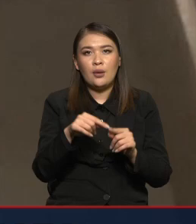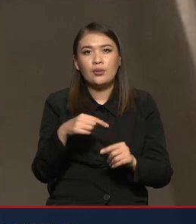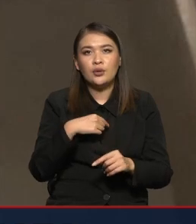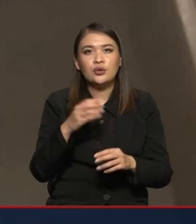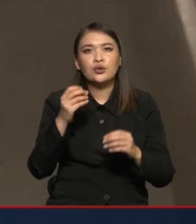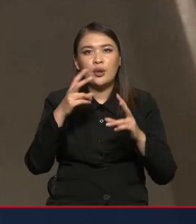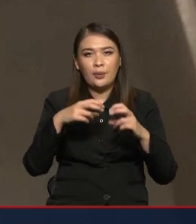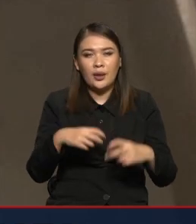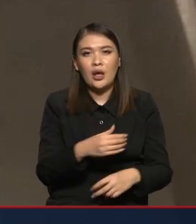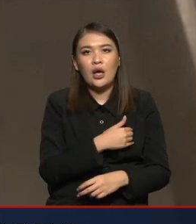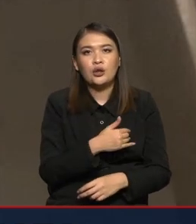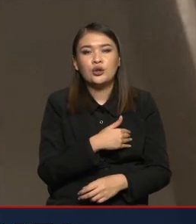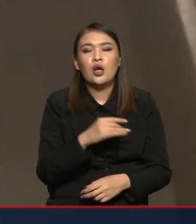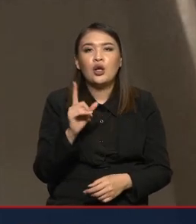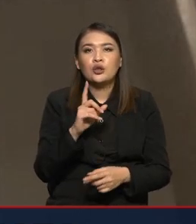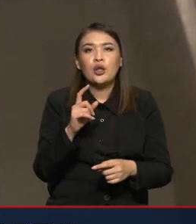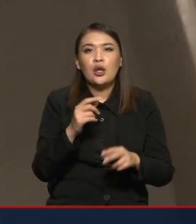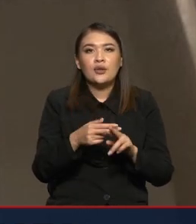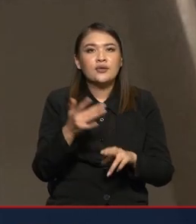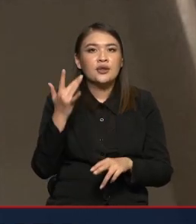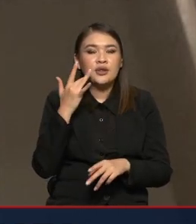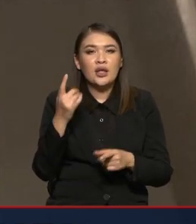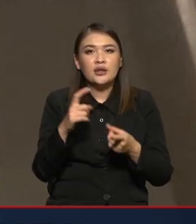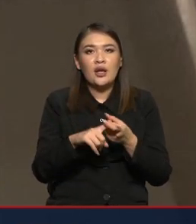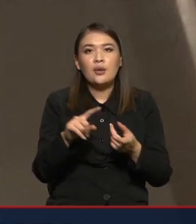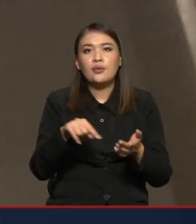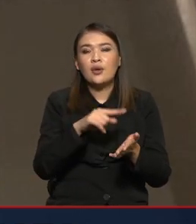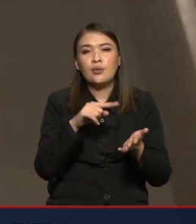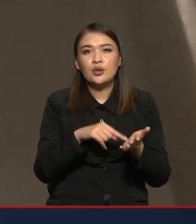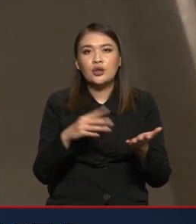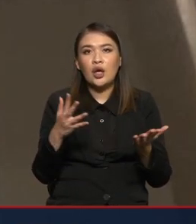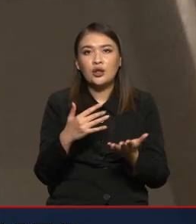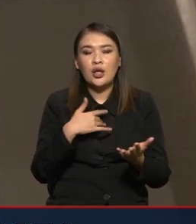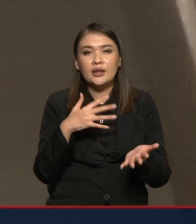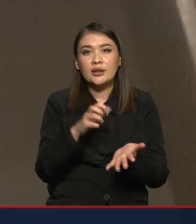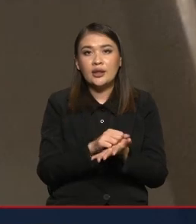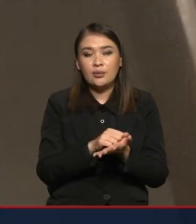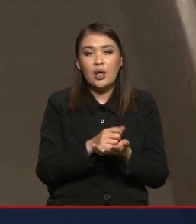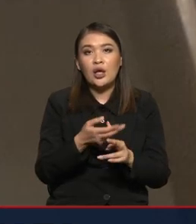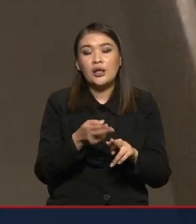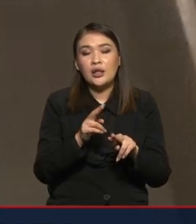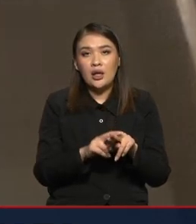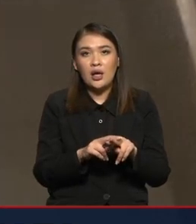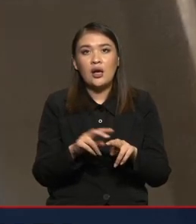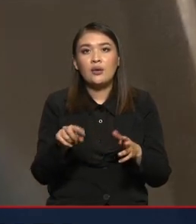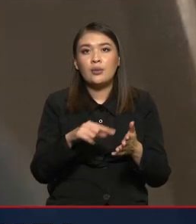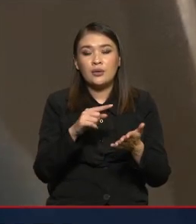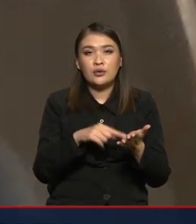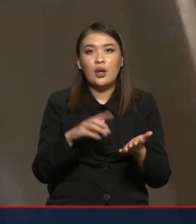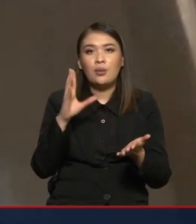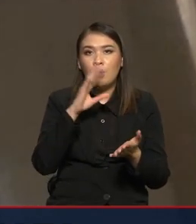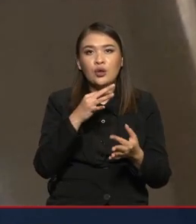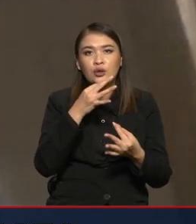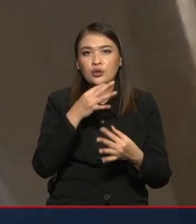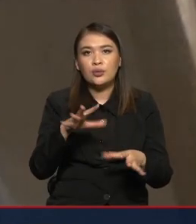исследований Однако мои исследования всегда зависят от вопросов которыми я занимаюсь и эти вопросы могут привести меня куда